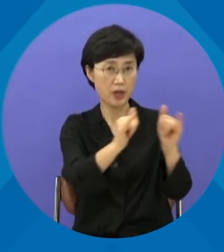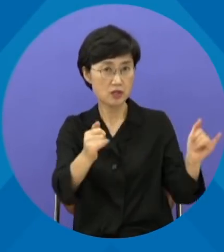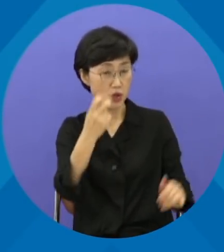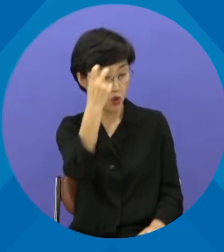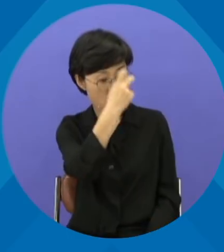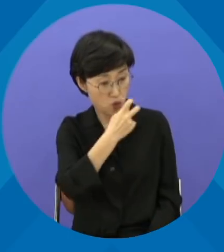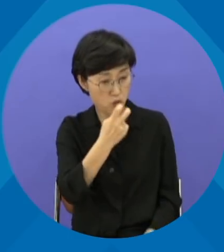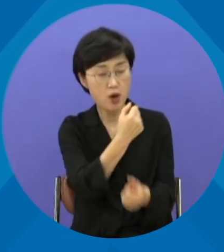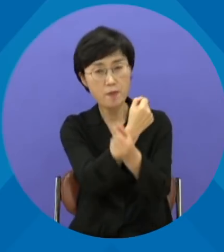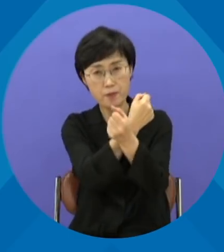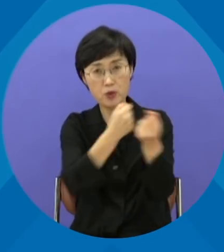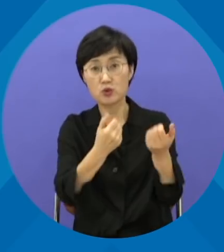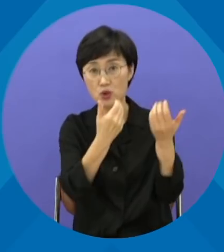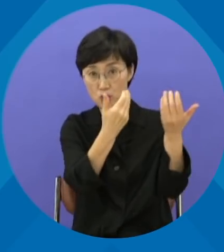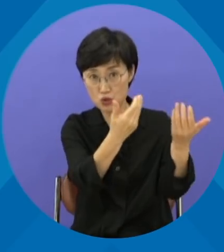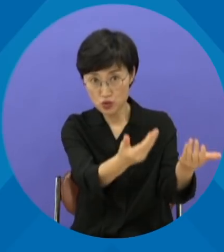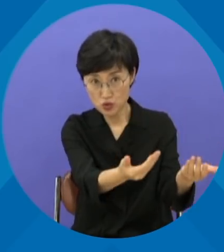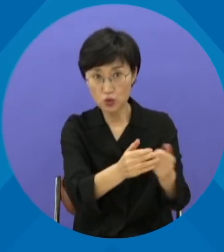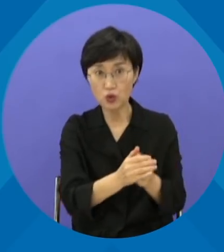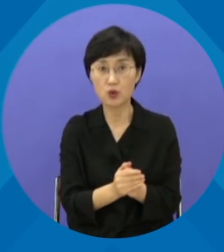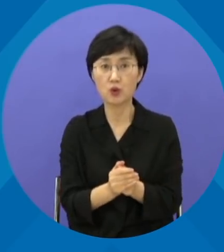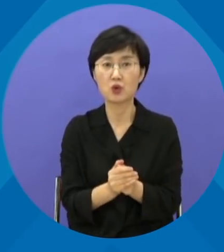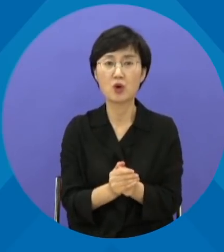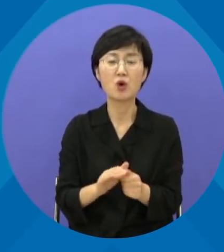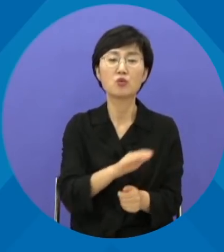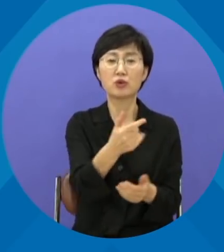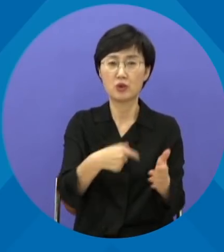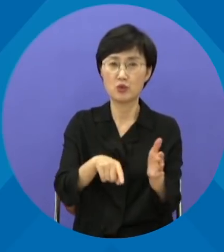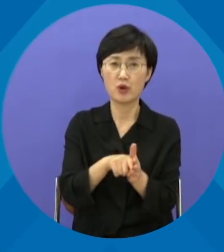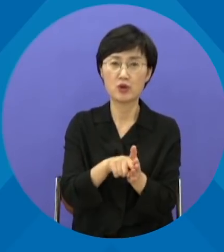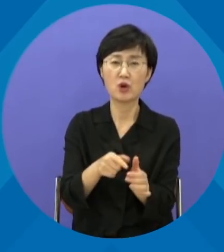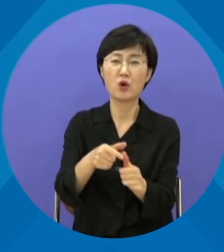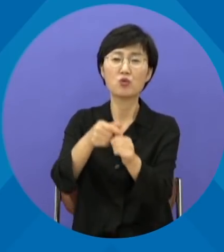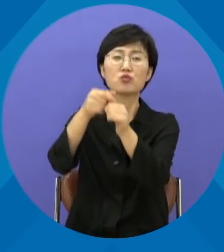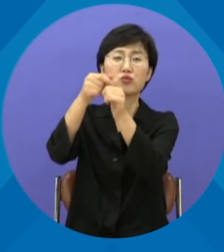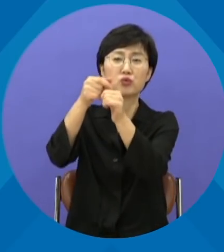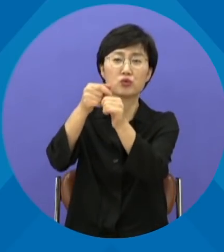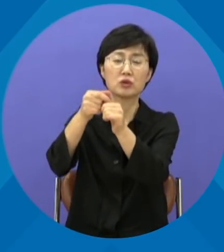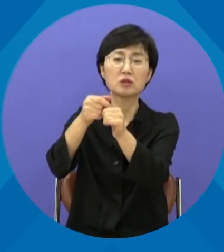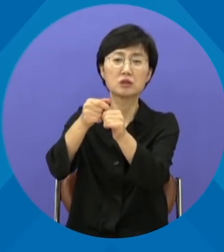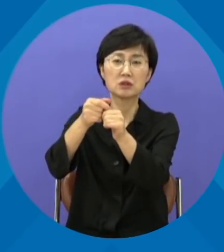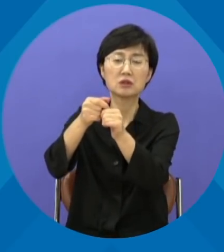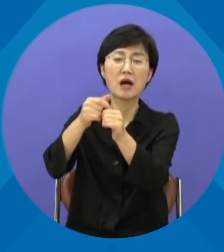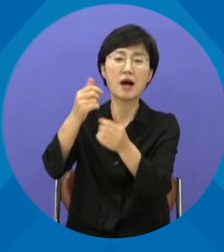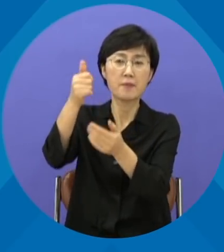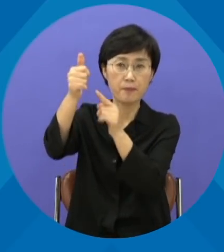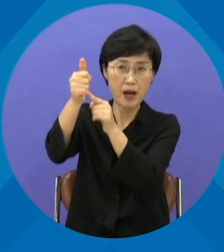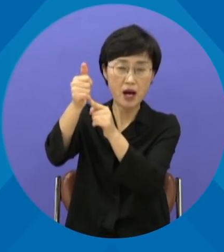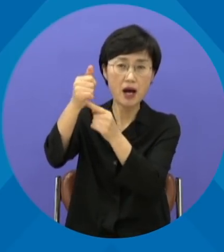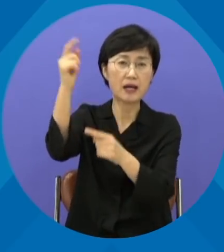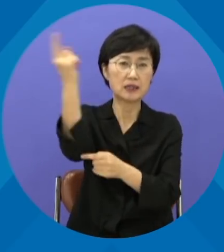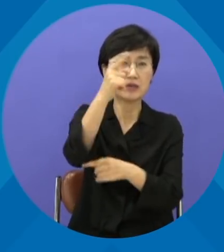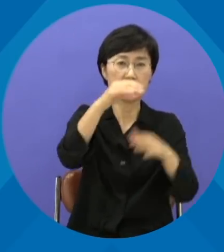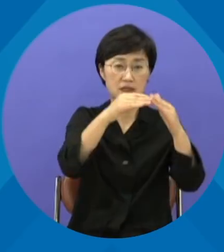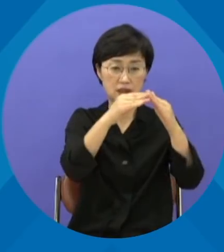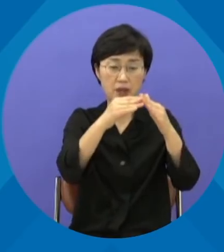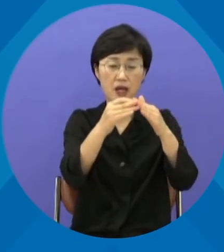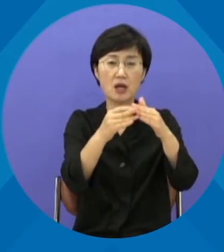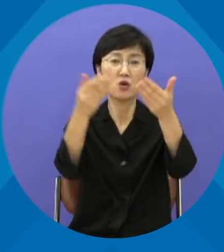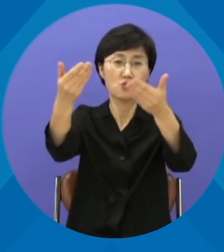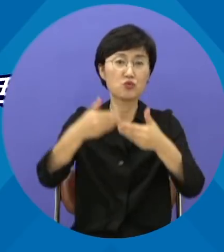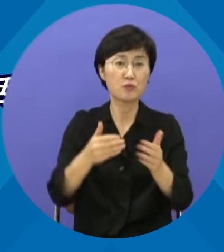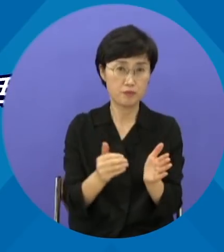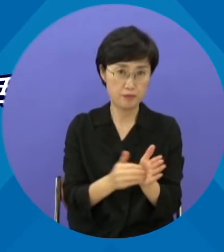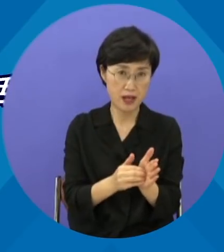그 백성을 돌보사 속량하시며 우리를 위하여 구원의 불을 종 다윗의 집에